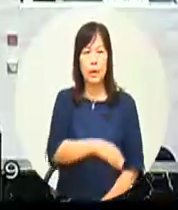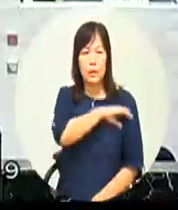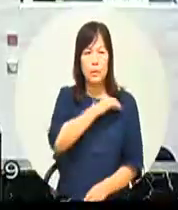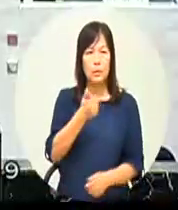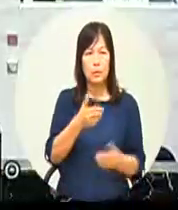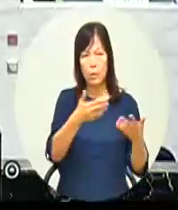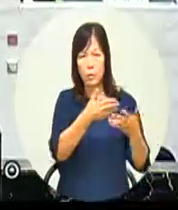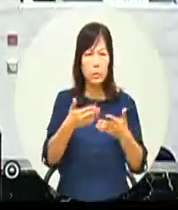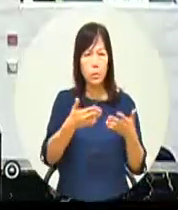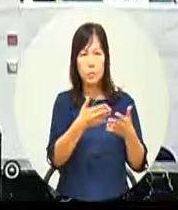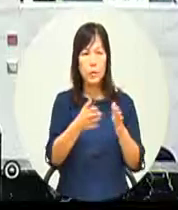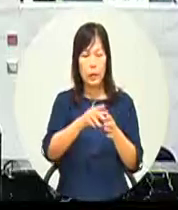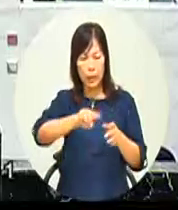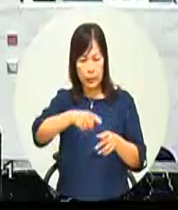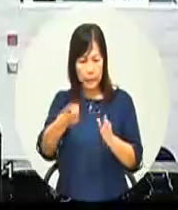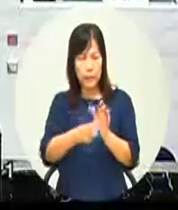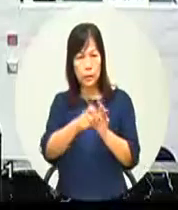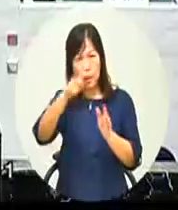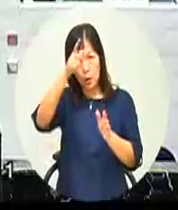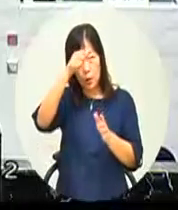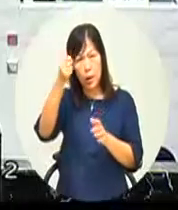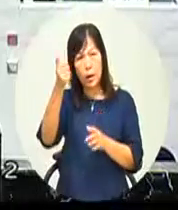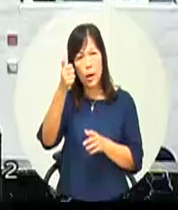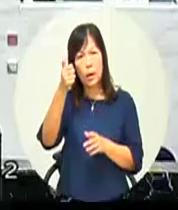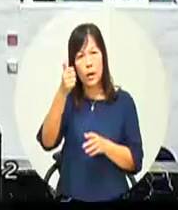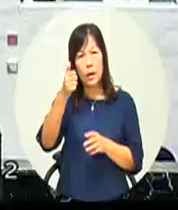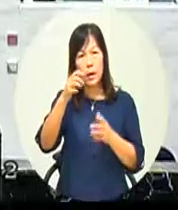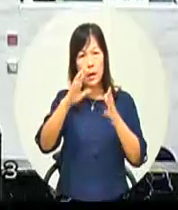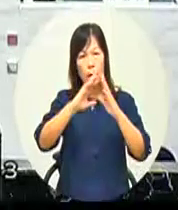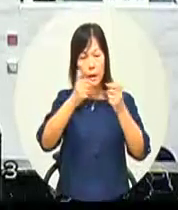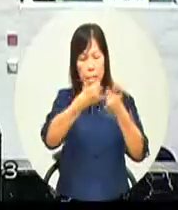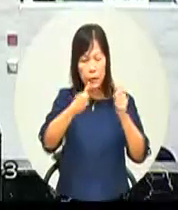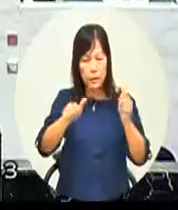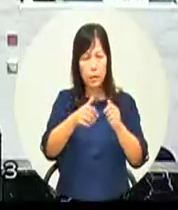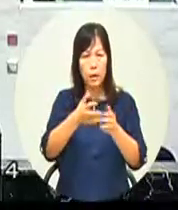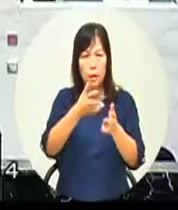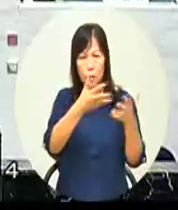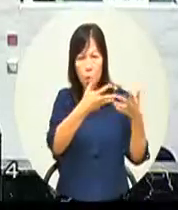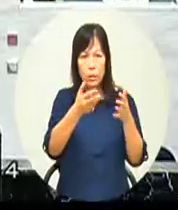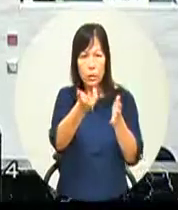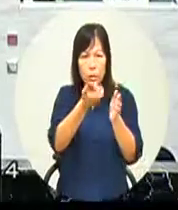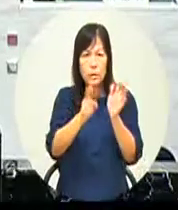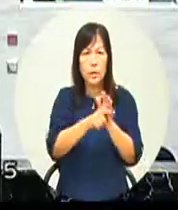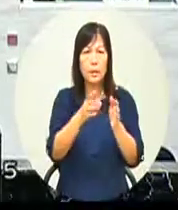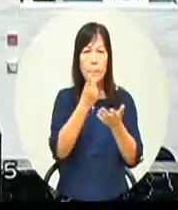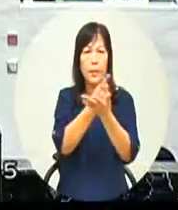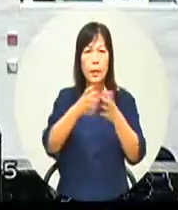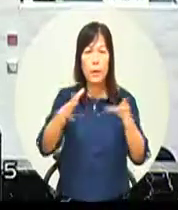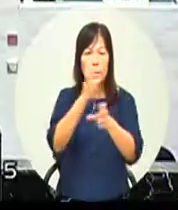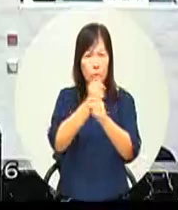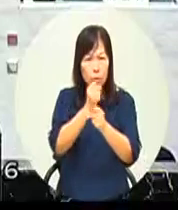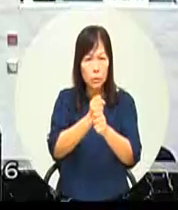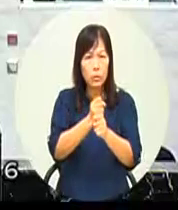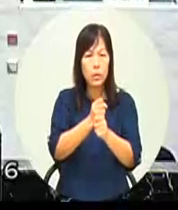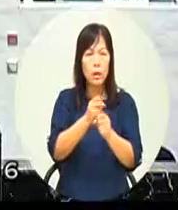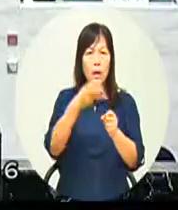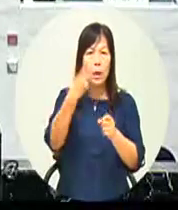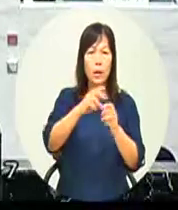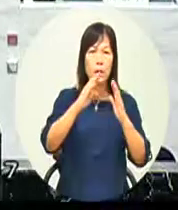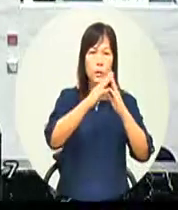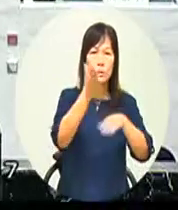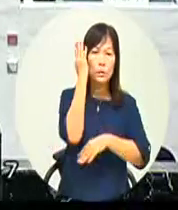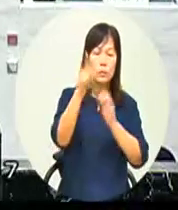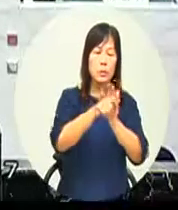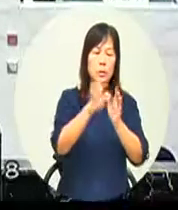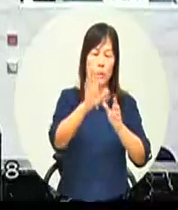询哈。在下一位黄议员质询之前哈，我们先各位同仁还有我们各位市府的主管哈，我们现在有日